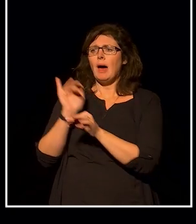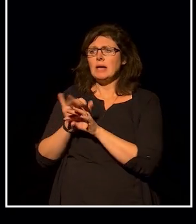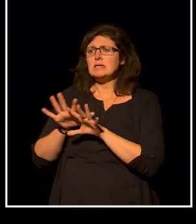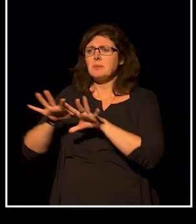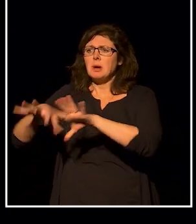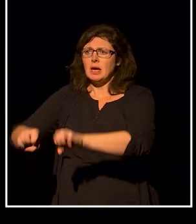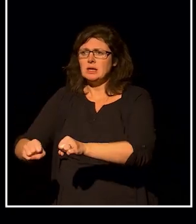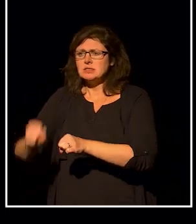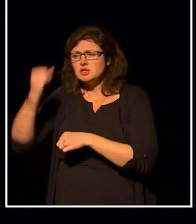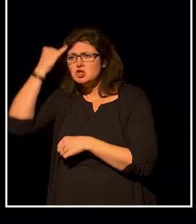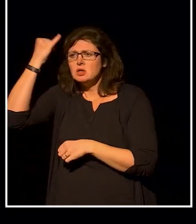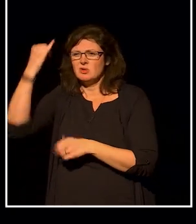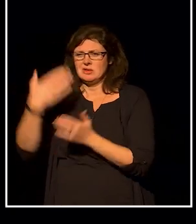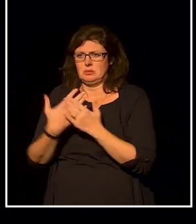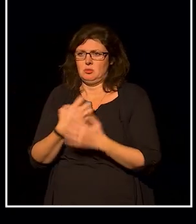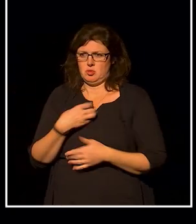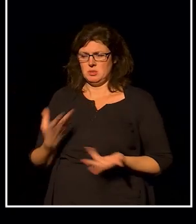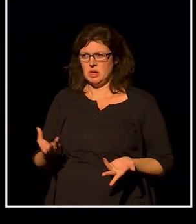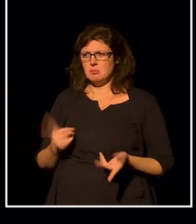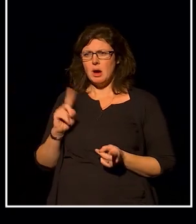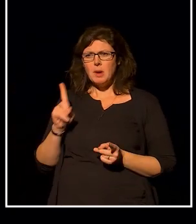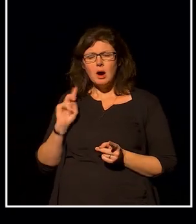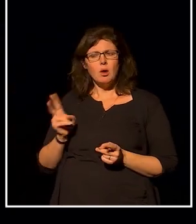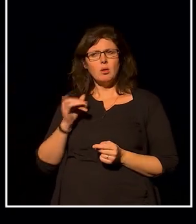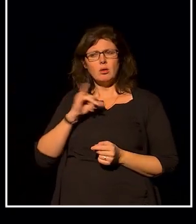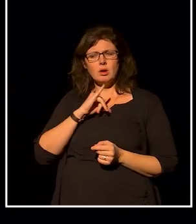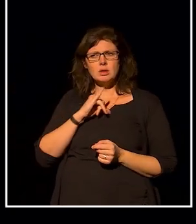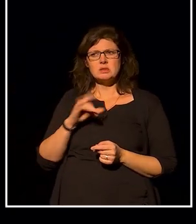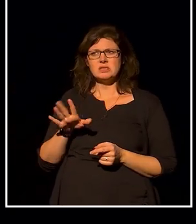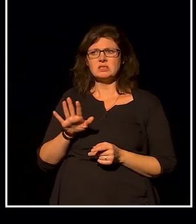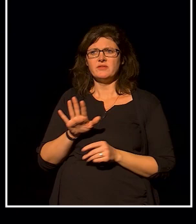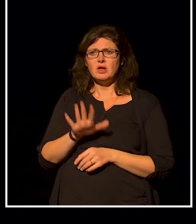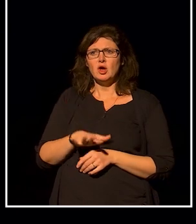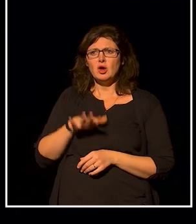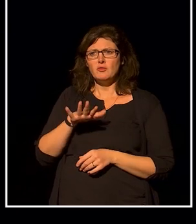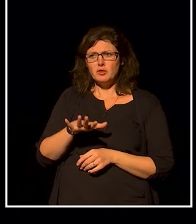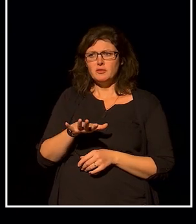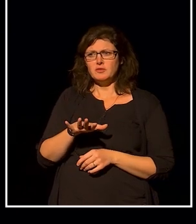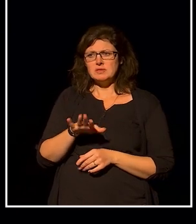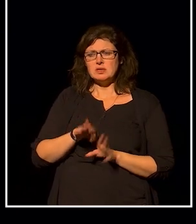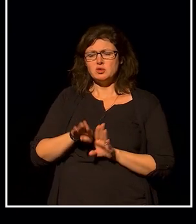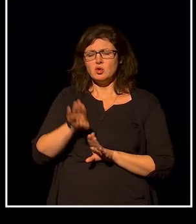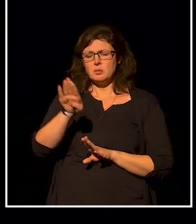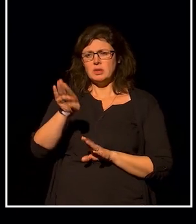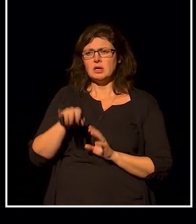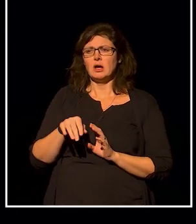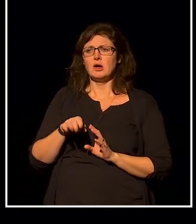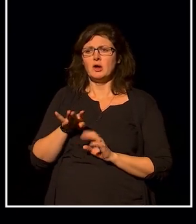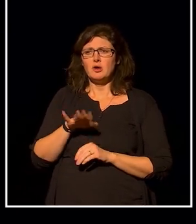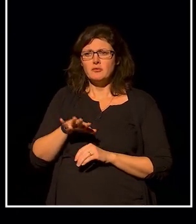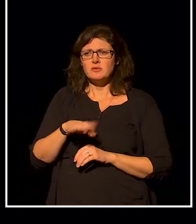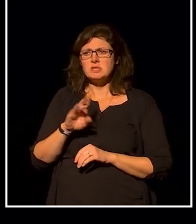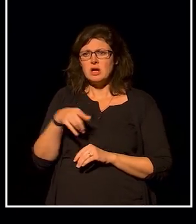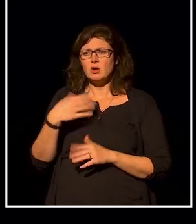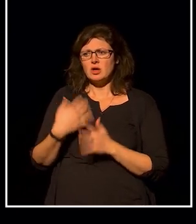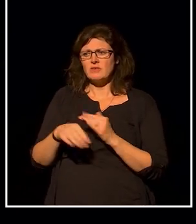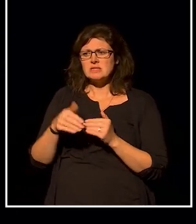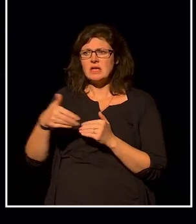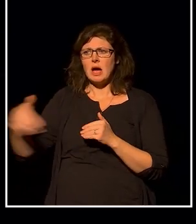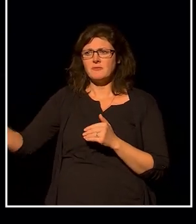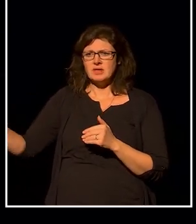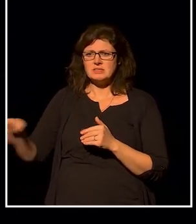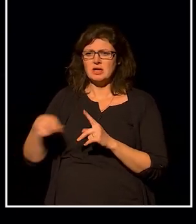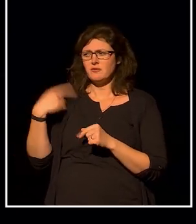auch bemerkenswert fand in dem Kontext der D15, auch die Abwesenheit einer Kritik an einem russischen, an